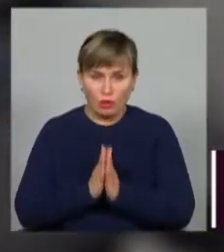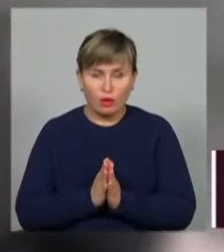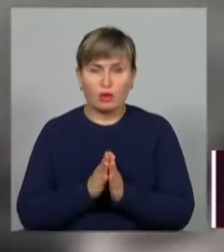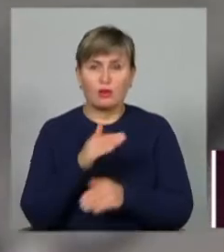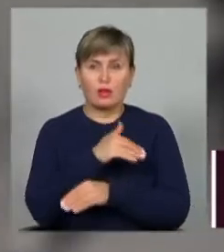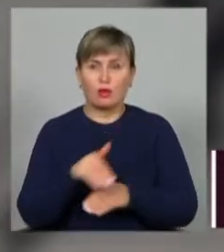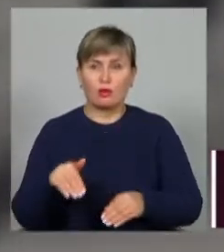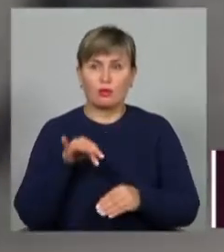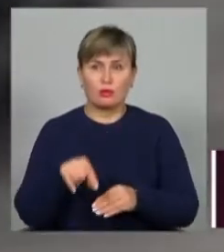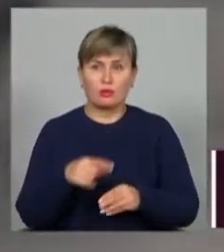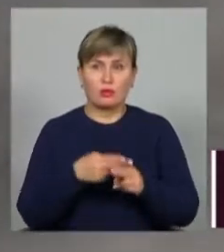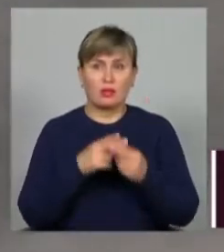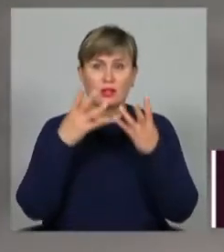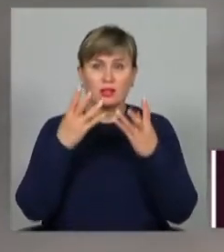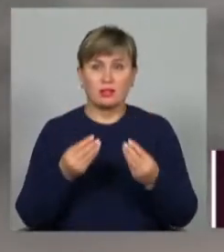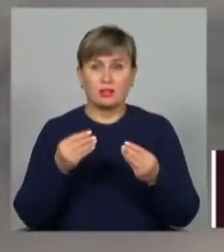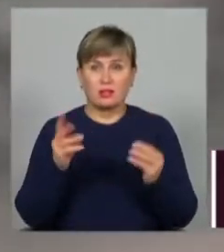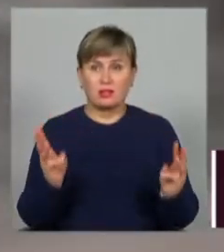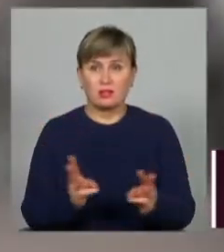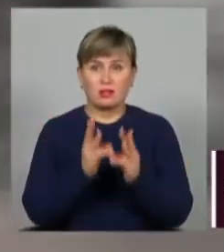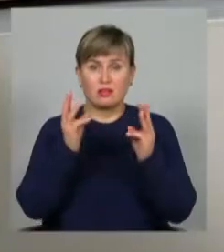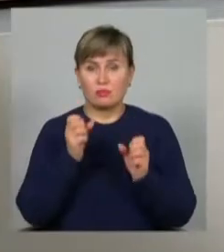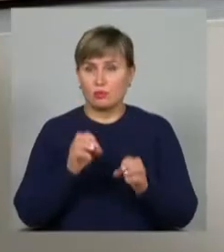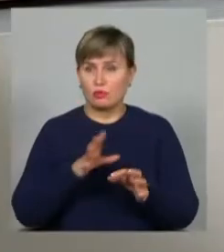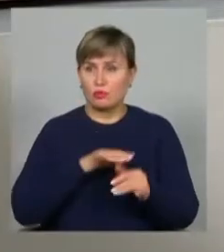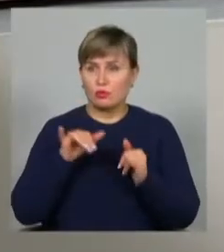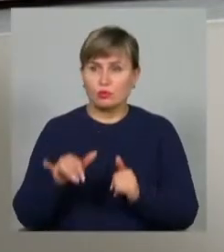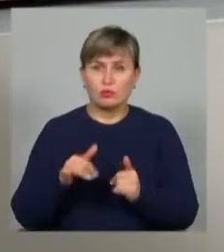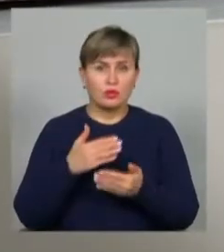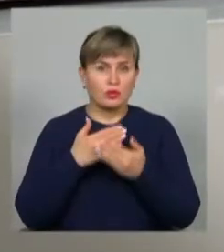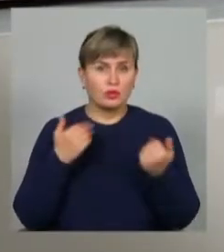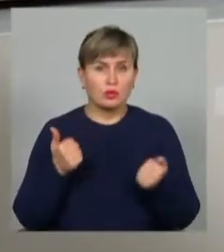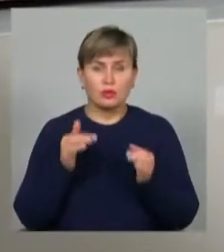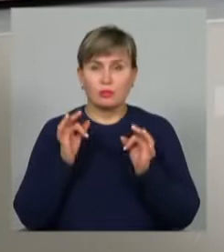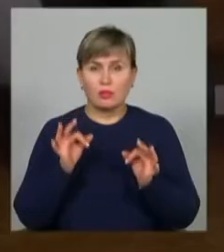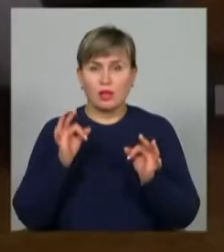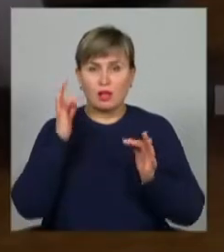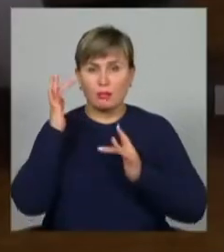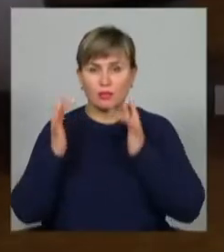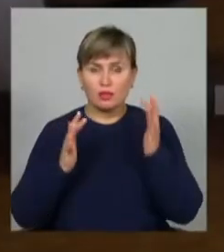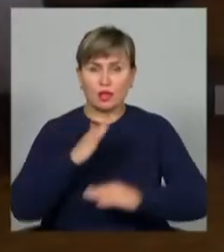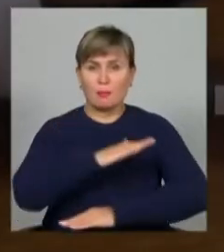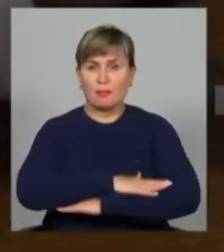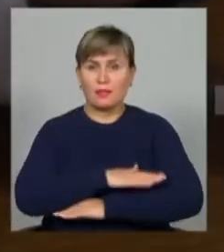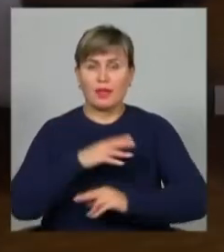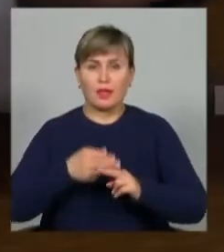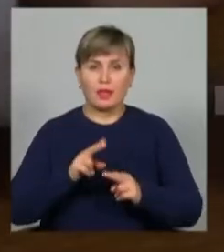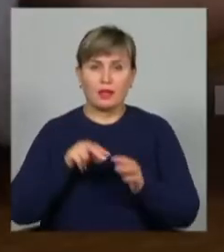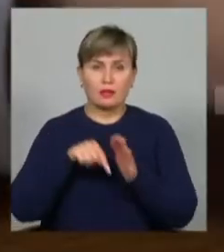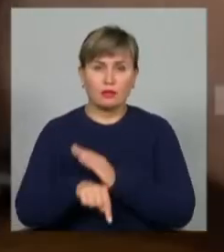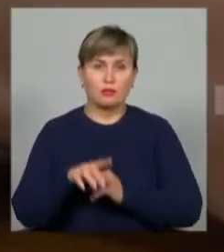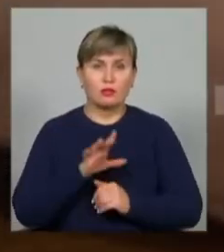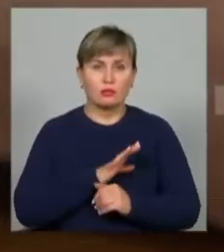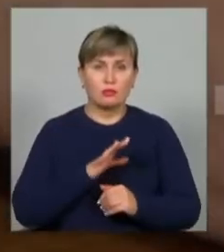улице, причем в разгар битвы за город. Это может значить, что у них отсутствует рациональное мышление в поведении, а эмоционально преобладают